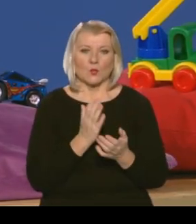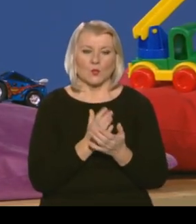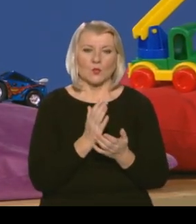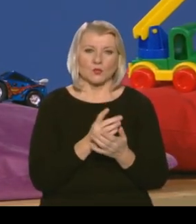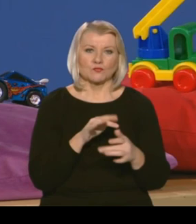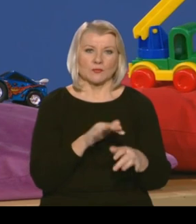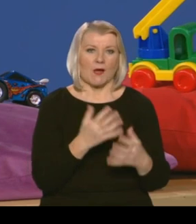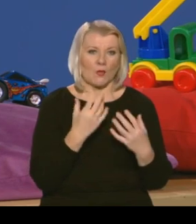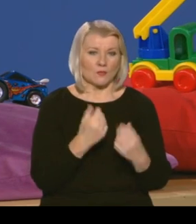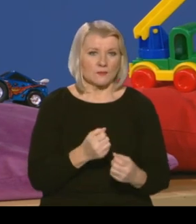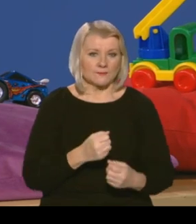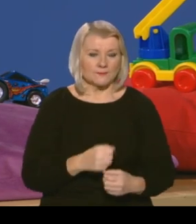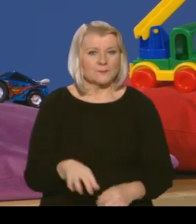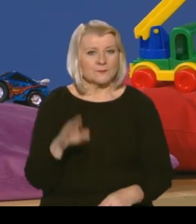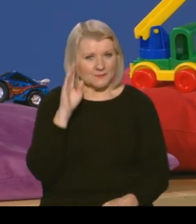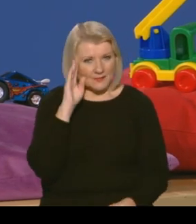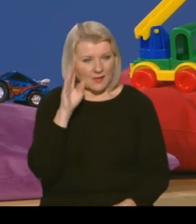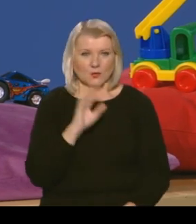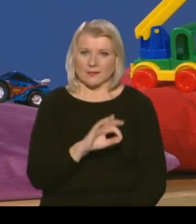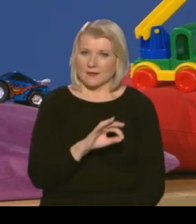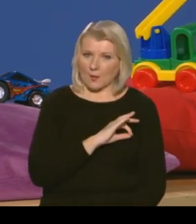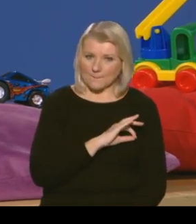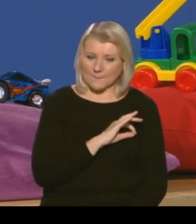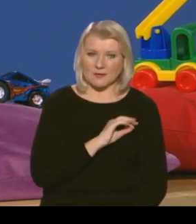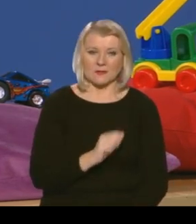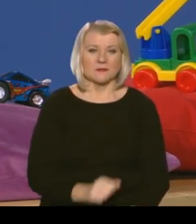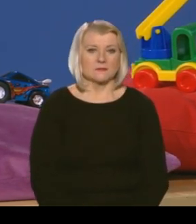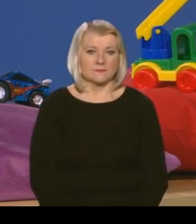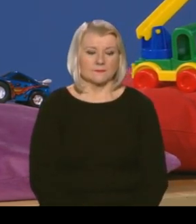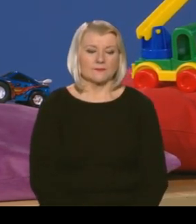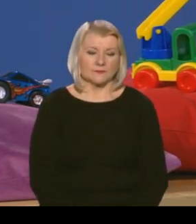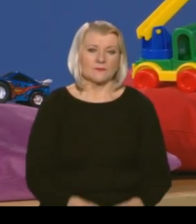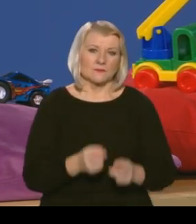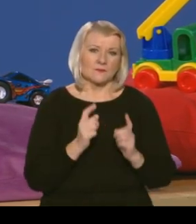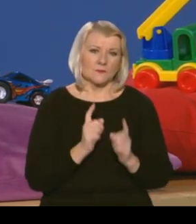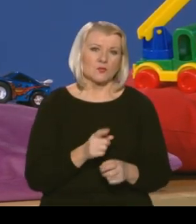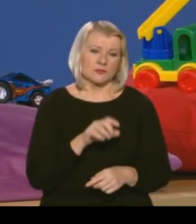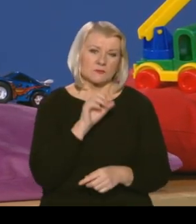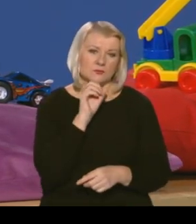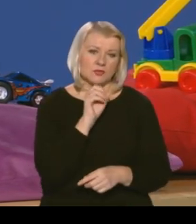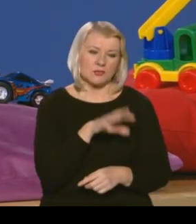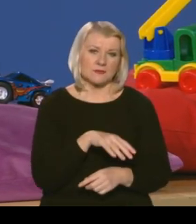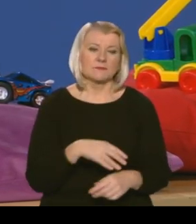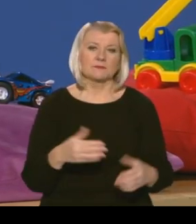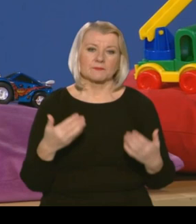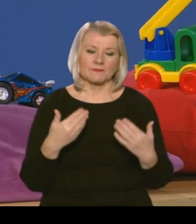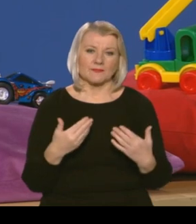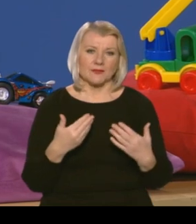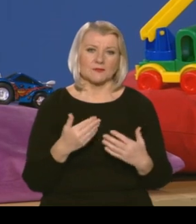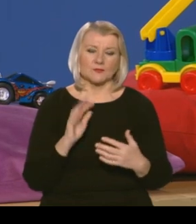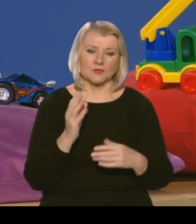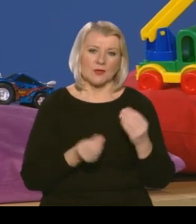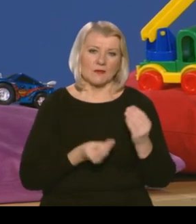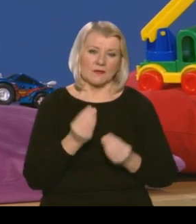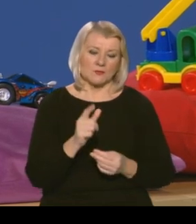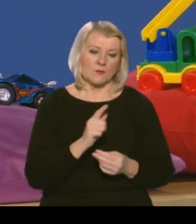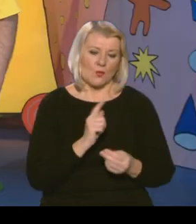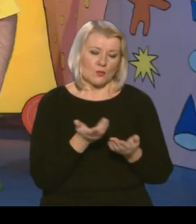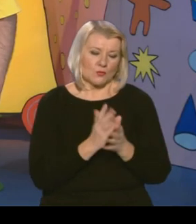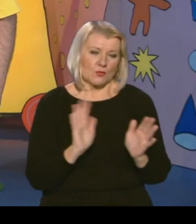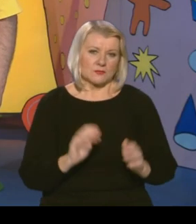tu. Ahoj, kamarádi, musím vám něco říct. Dneska si budeme hrát jenom